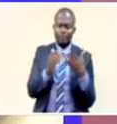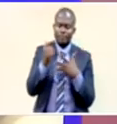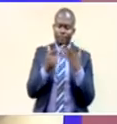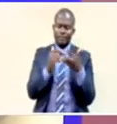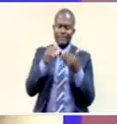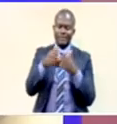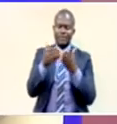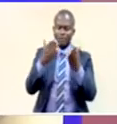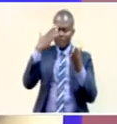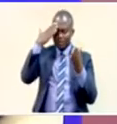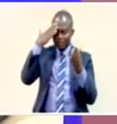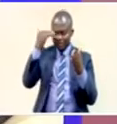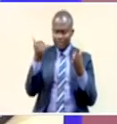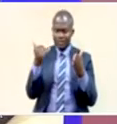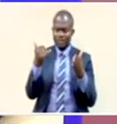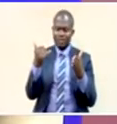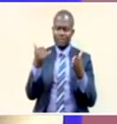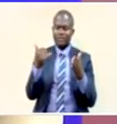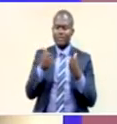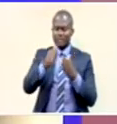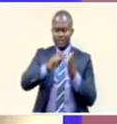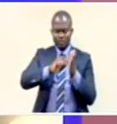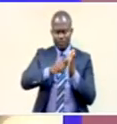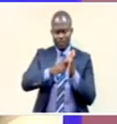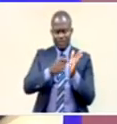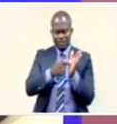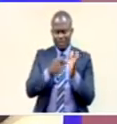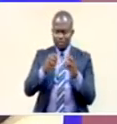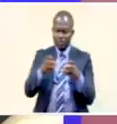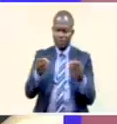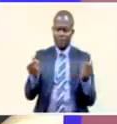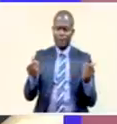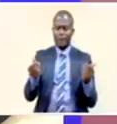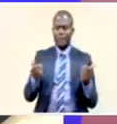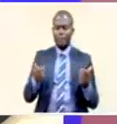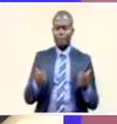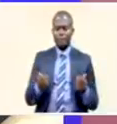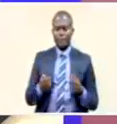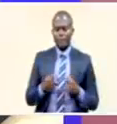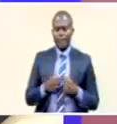ibiriho kugira ngo iryo pfundo rishobore gupfundurwa